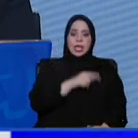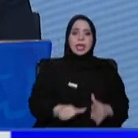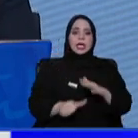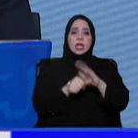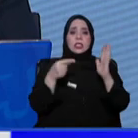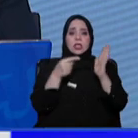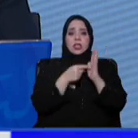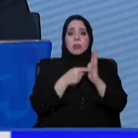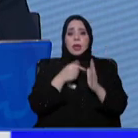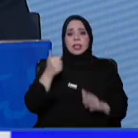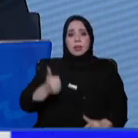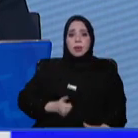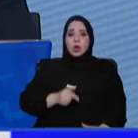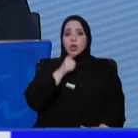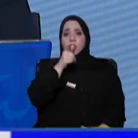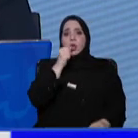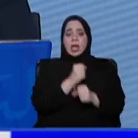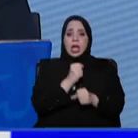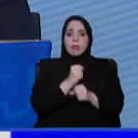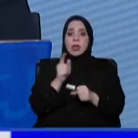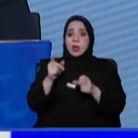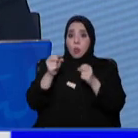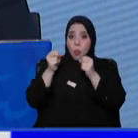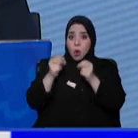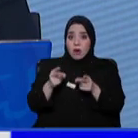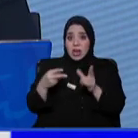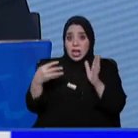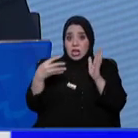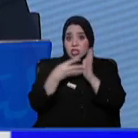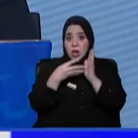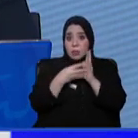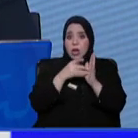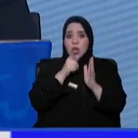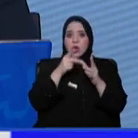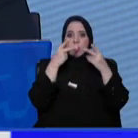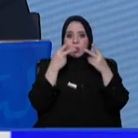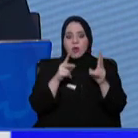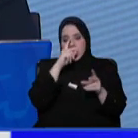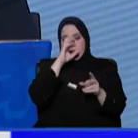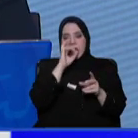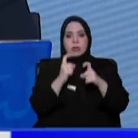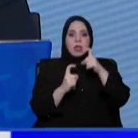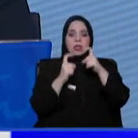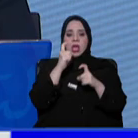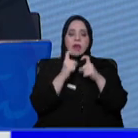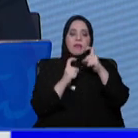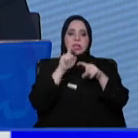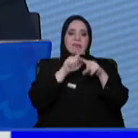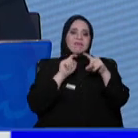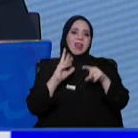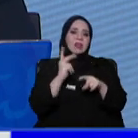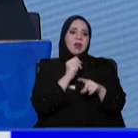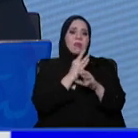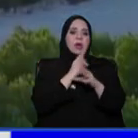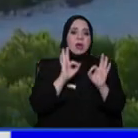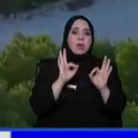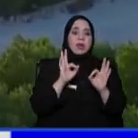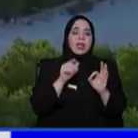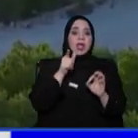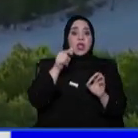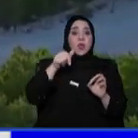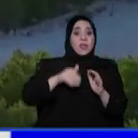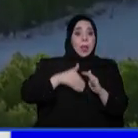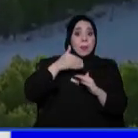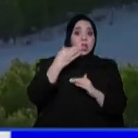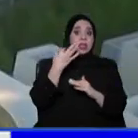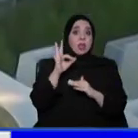رئيس جامعه البحرين شدد على ان عمليه القبول تستند الى مبدا التنافسيه من خلال الاحتكام